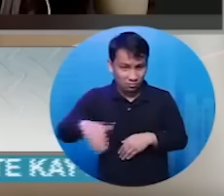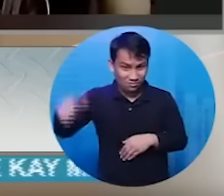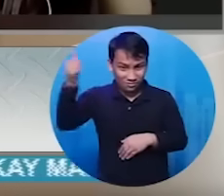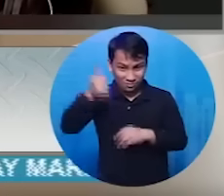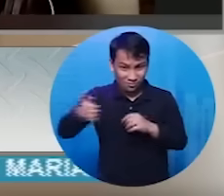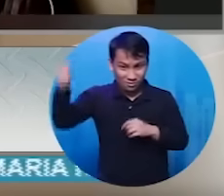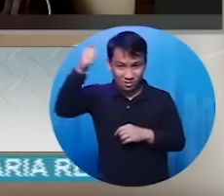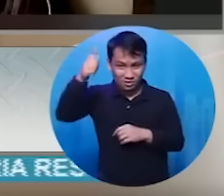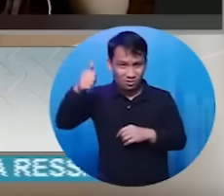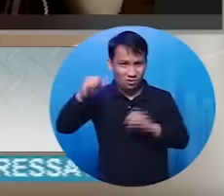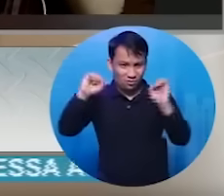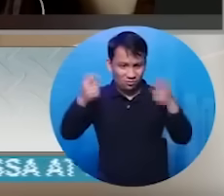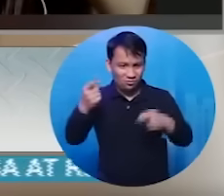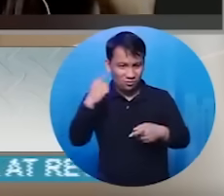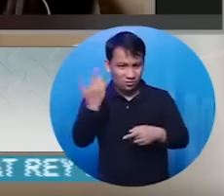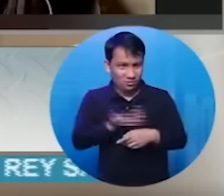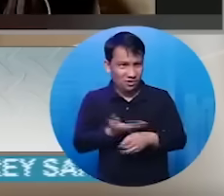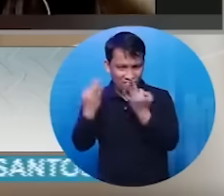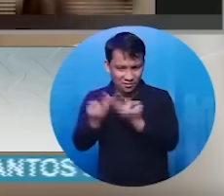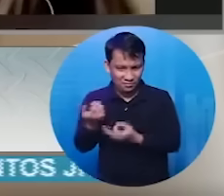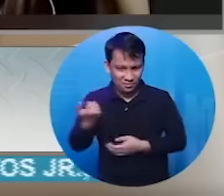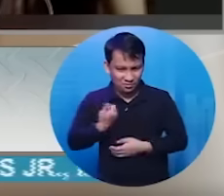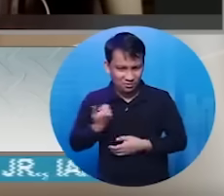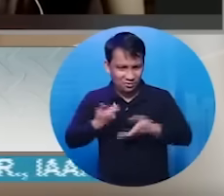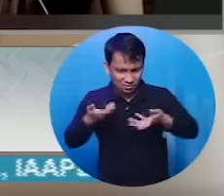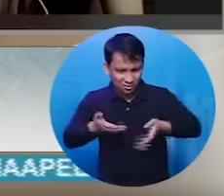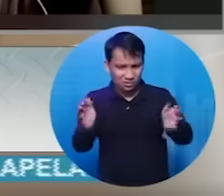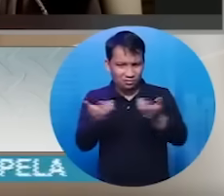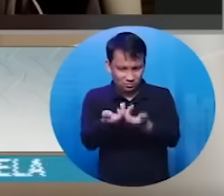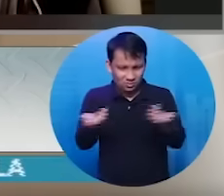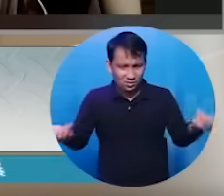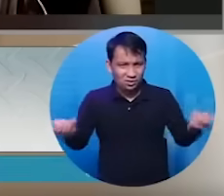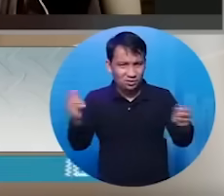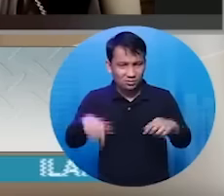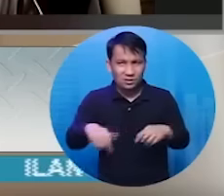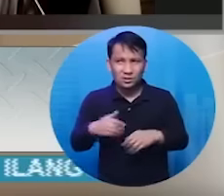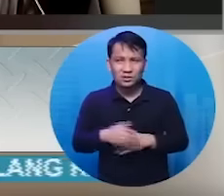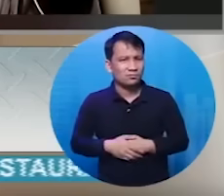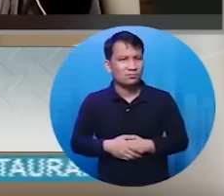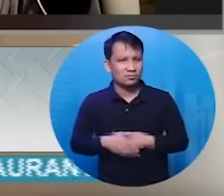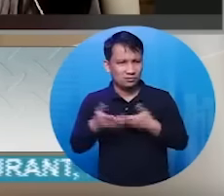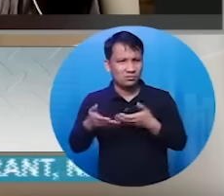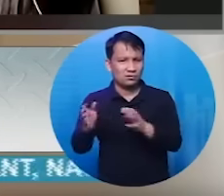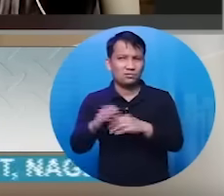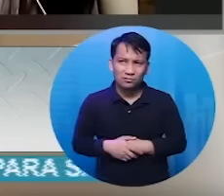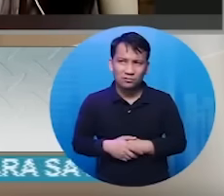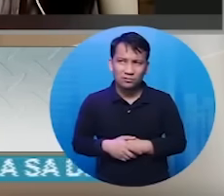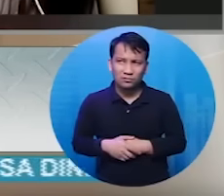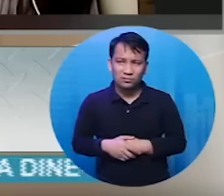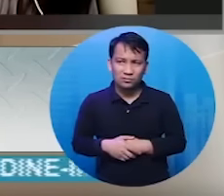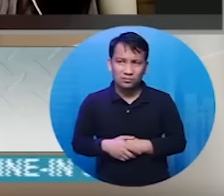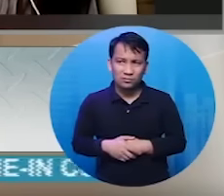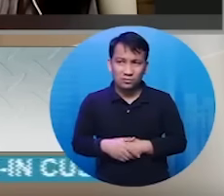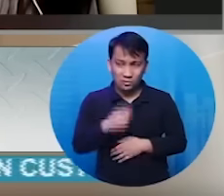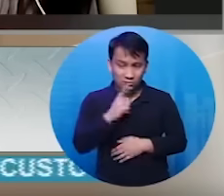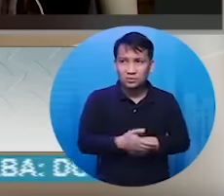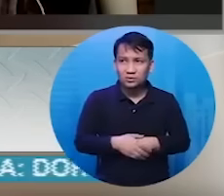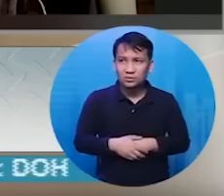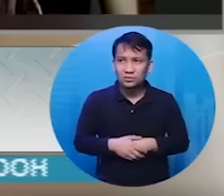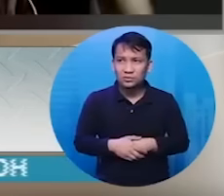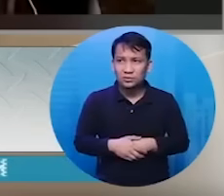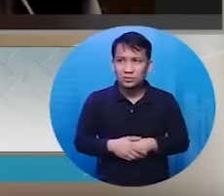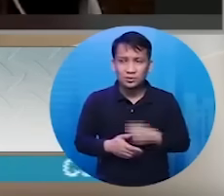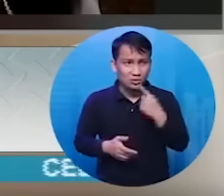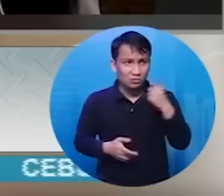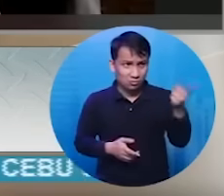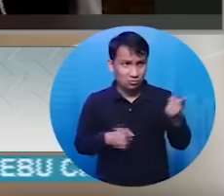nakakatandang kapatid namin, pero once nung nagkaroon na kami ng pamilya, hinayaan na kami ng mga nakakatandang kapatid namin. Oh, sige sir. Oh. Didisiplinahin mo lang sila kung